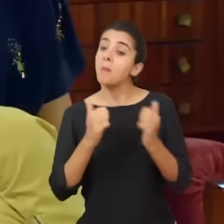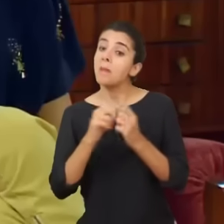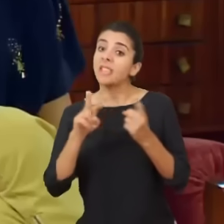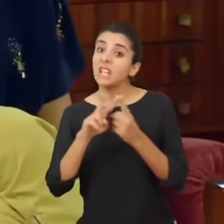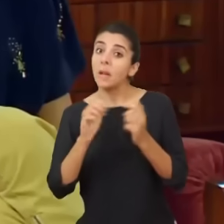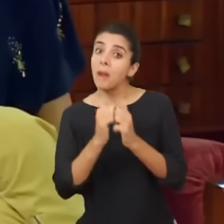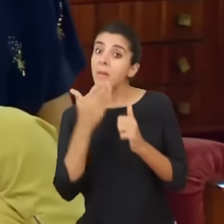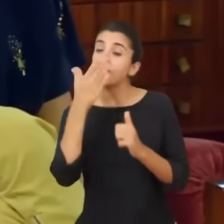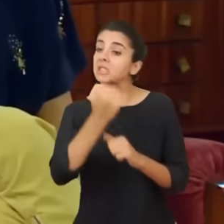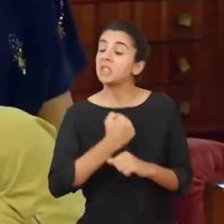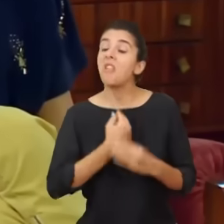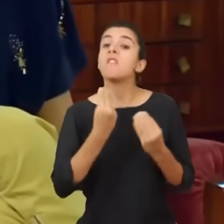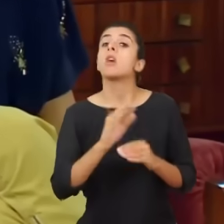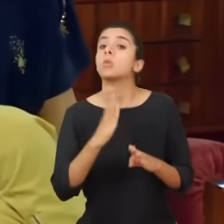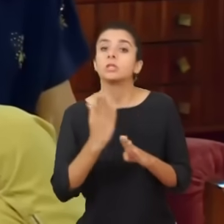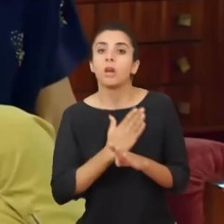sıkılmıyor.